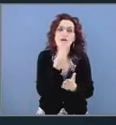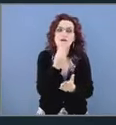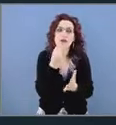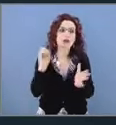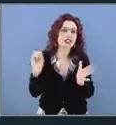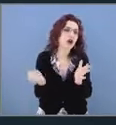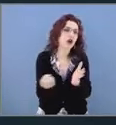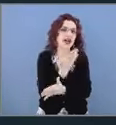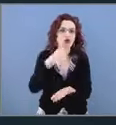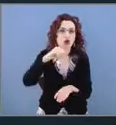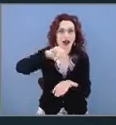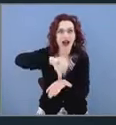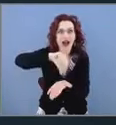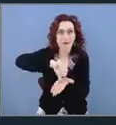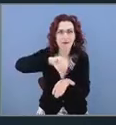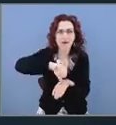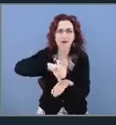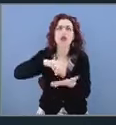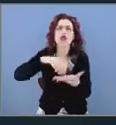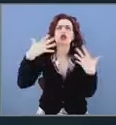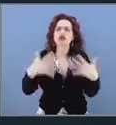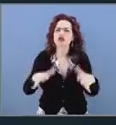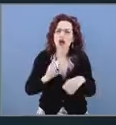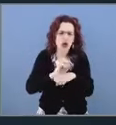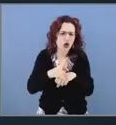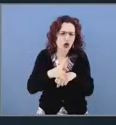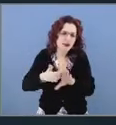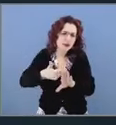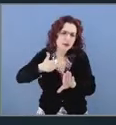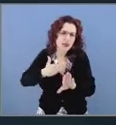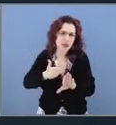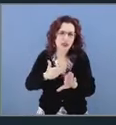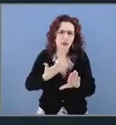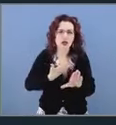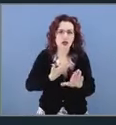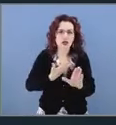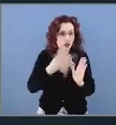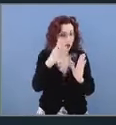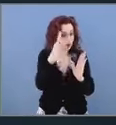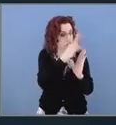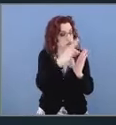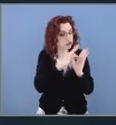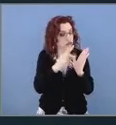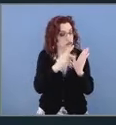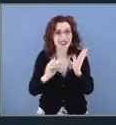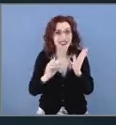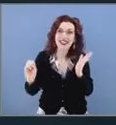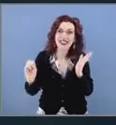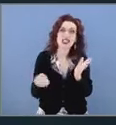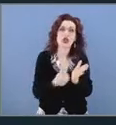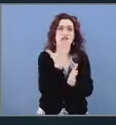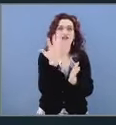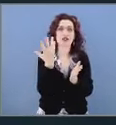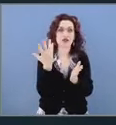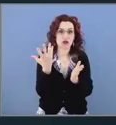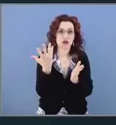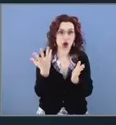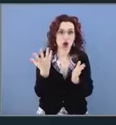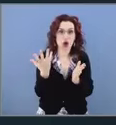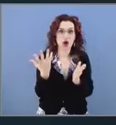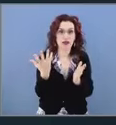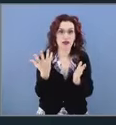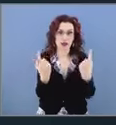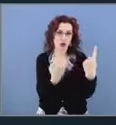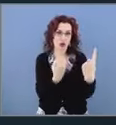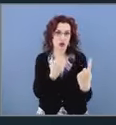il Covid, proprio sulle linee di innovazione prevalenti nel quadro della